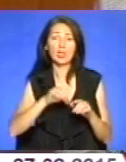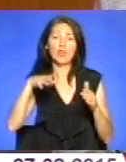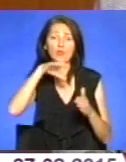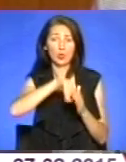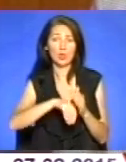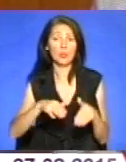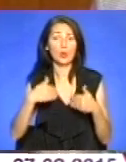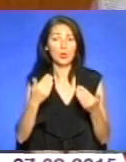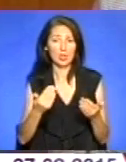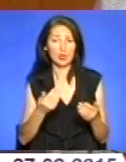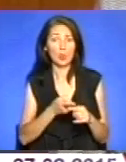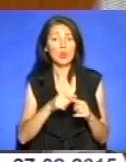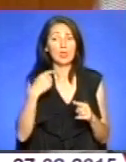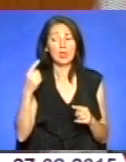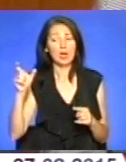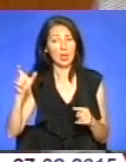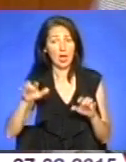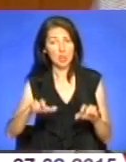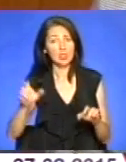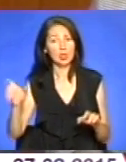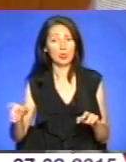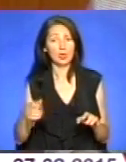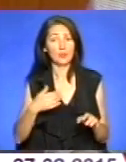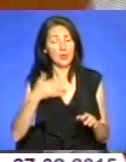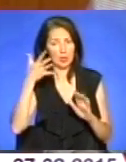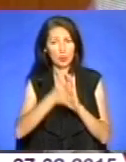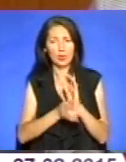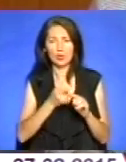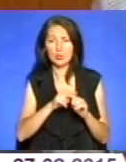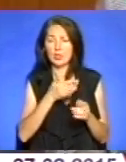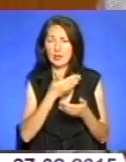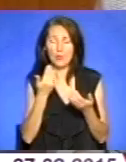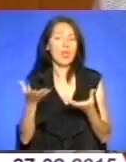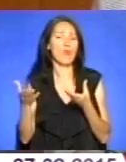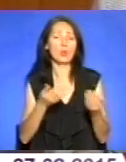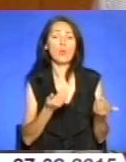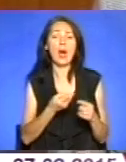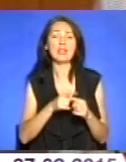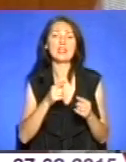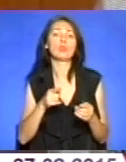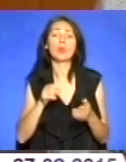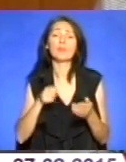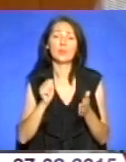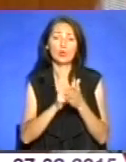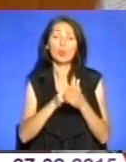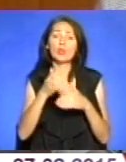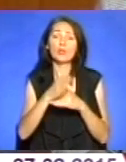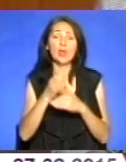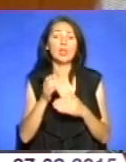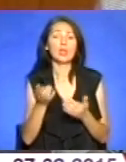це не матиме такого вирішального впливу, але принаймні це той засіб, це той стукіт в двері, при яких ці двері можуть